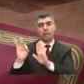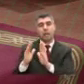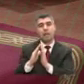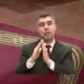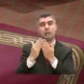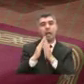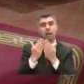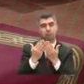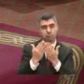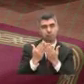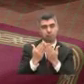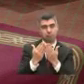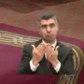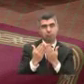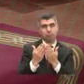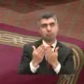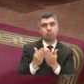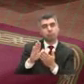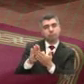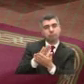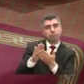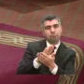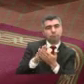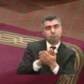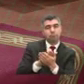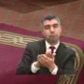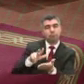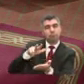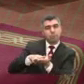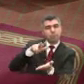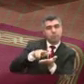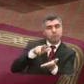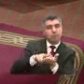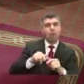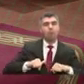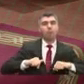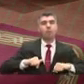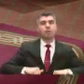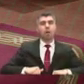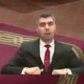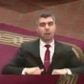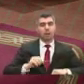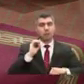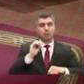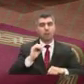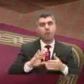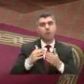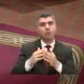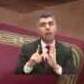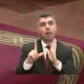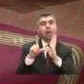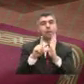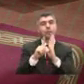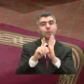التي تم تداوله وتم المصادقة عليه من طرف الوزارة حسب توجيهات الميثاق الوطني. بعد